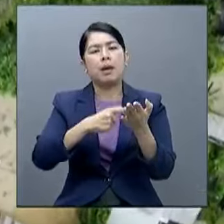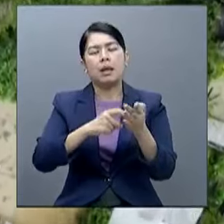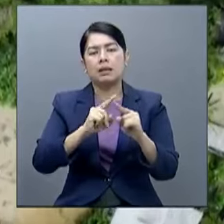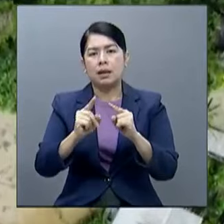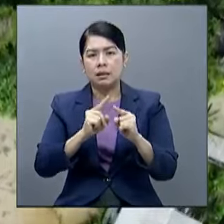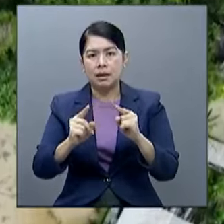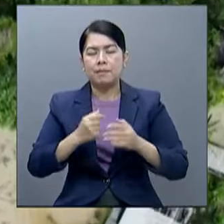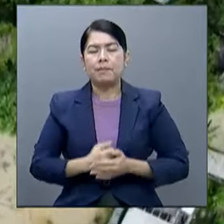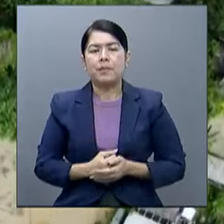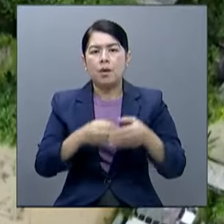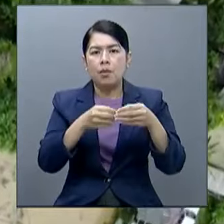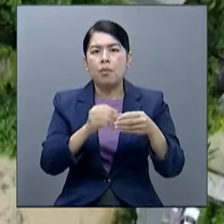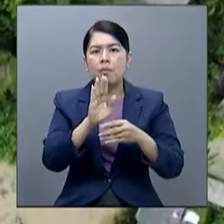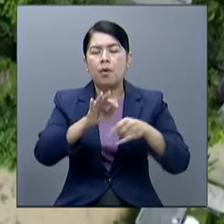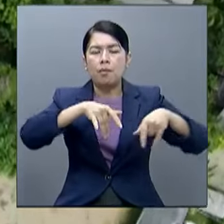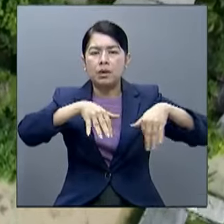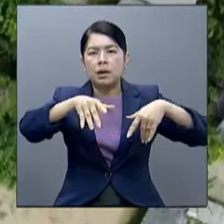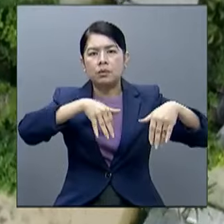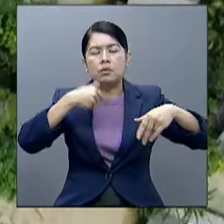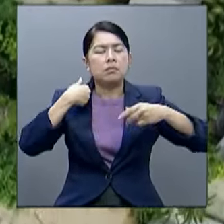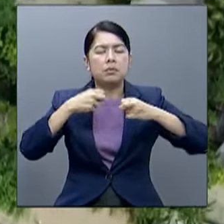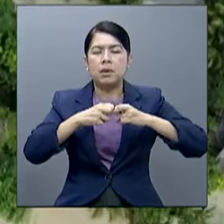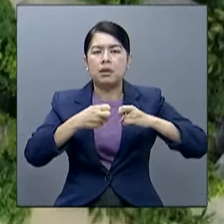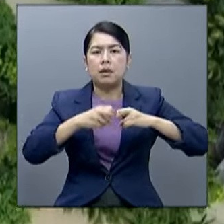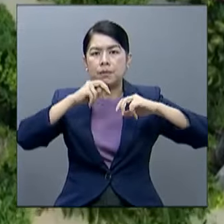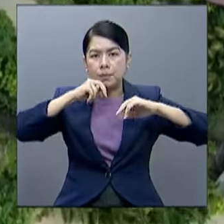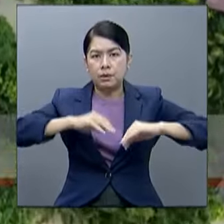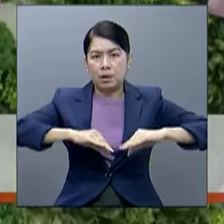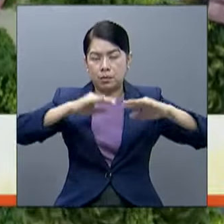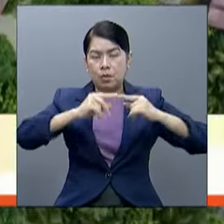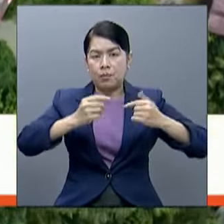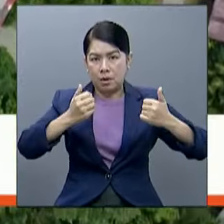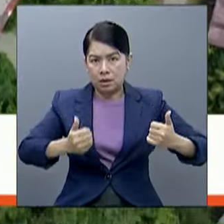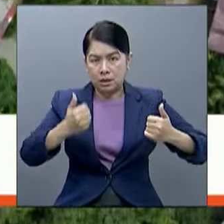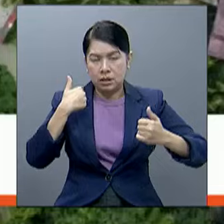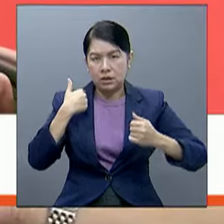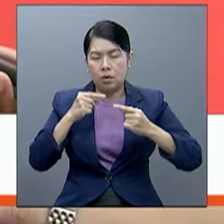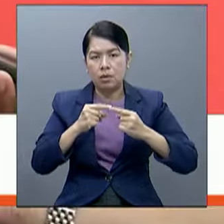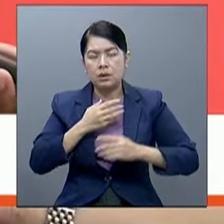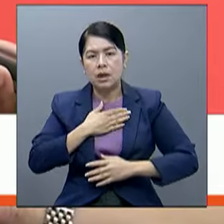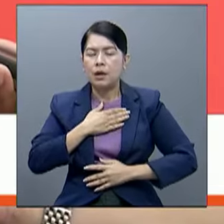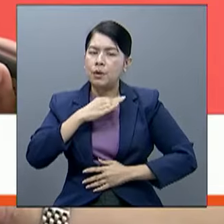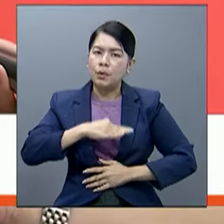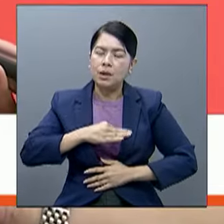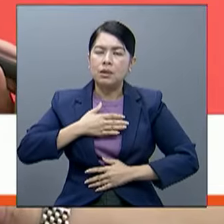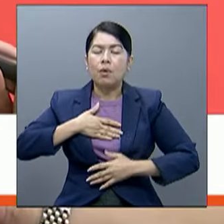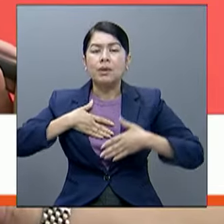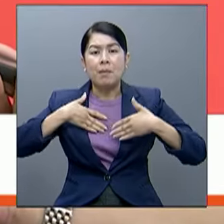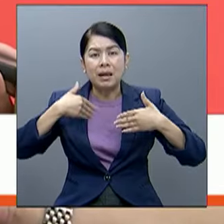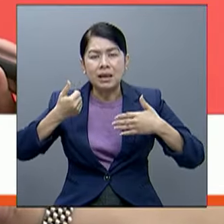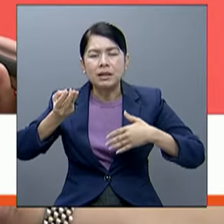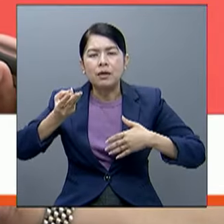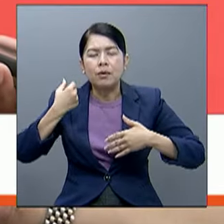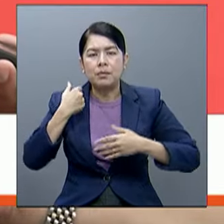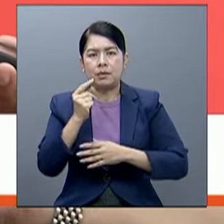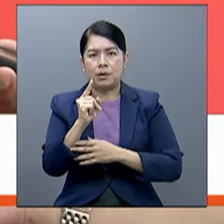ลูกหนี้ที่กำลังประสบอุทกภัยและเจอน้ำป่าไลลายหลากขนาดนี้อาจจะคลายความกังวลลงไปได้ระดับหนึ่งนะครับ